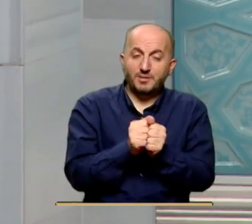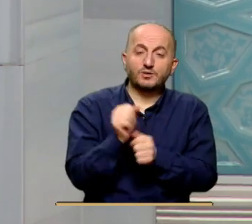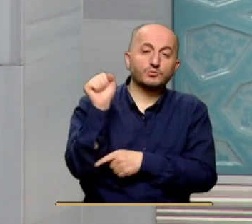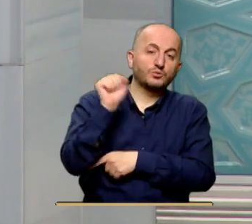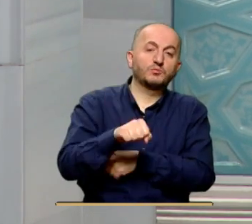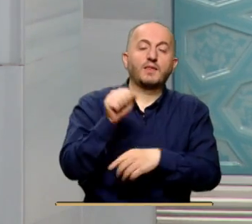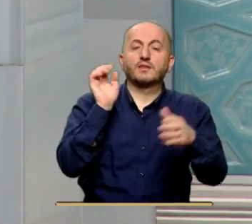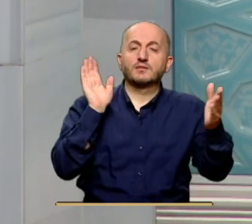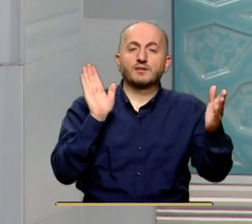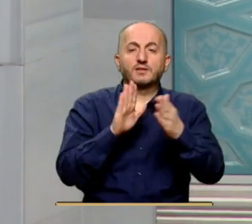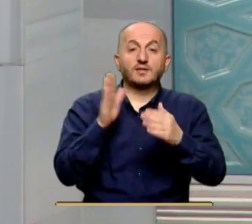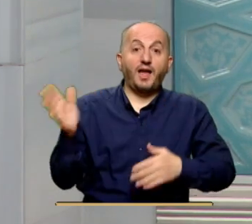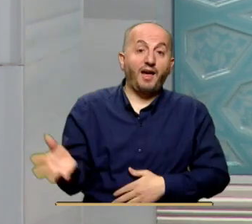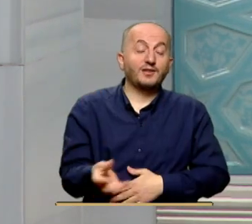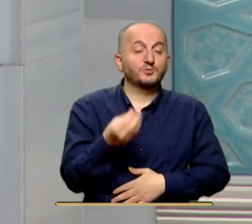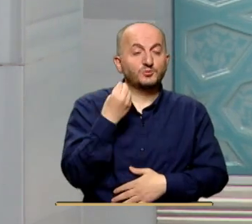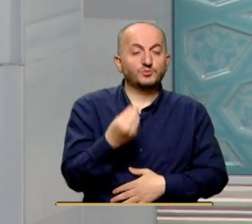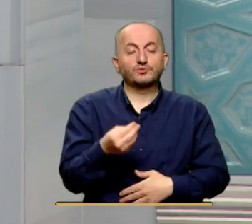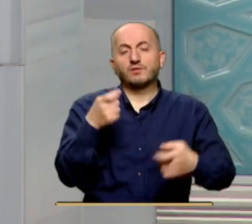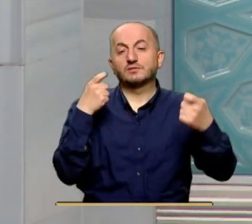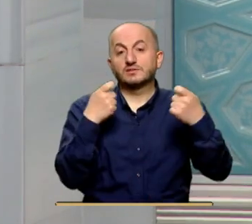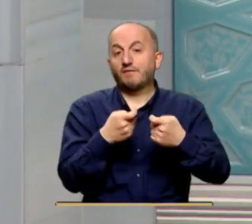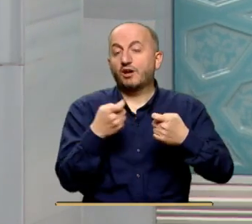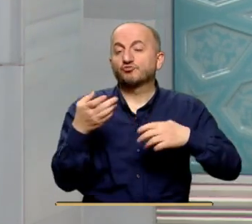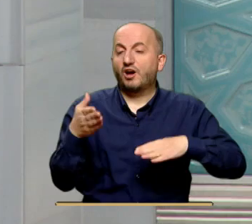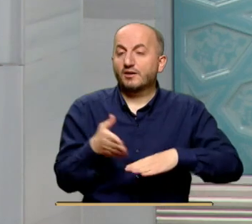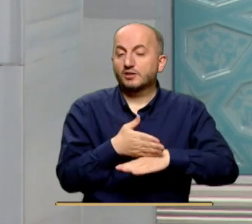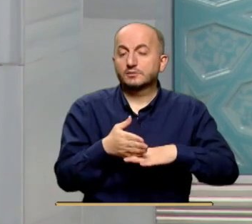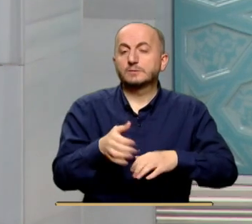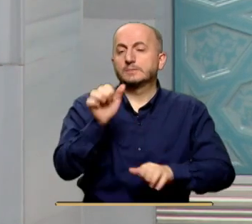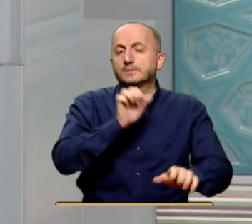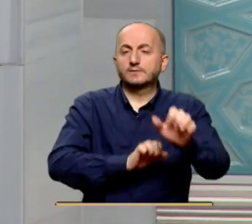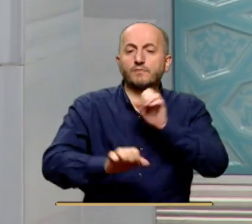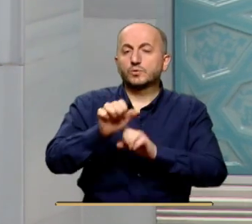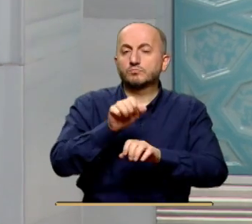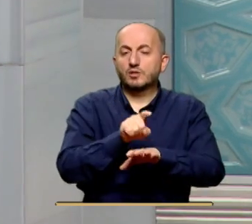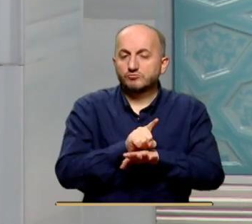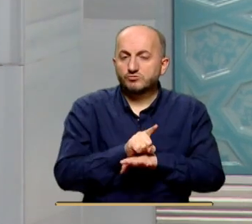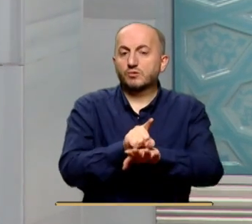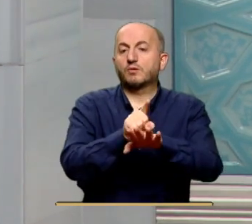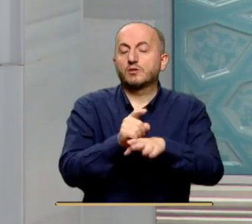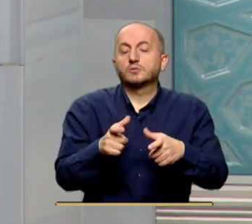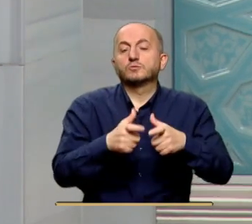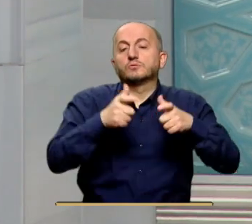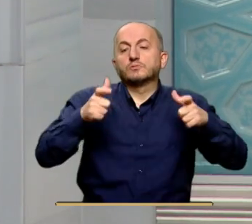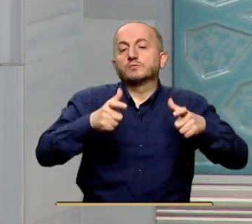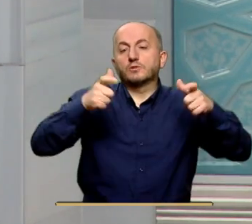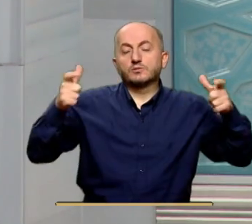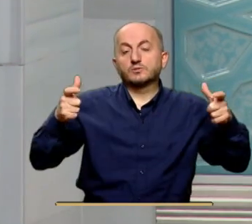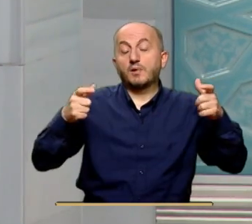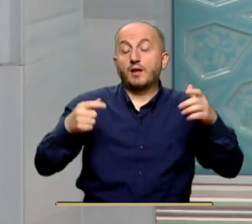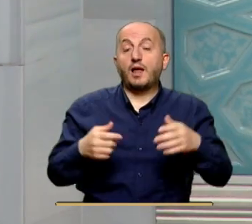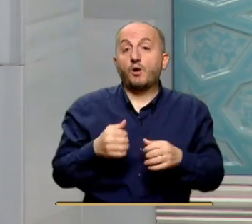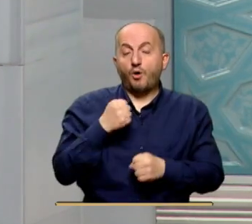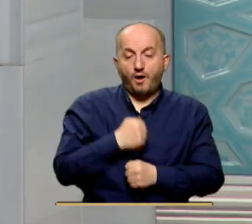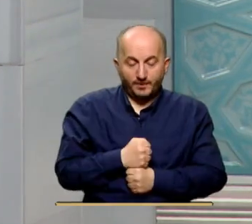karşı en güzel savaş araçlarını, savunma sanayini geliştirmek görevimizdir. Ben